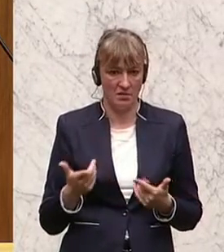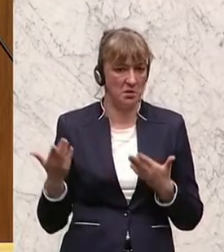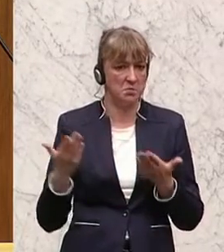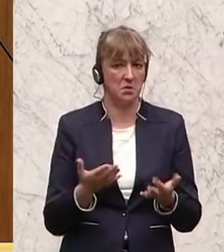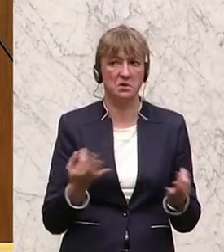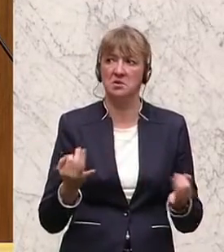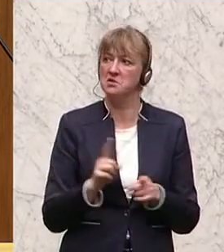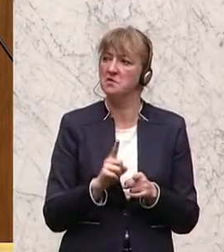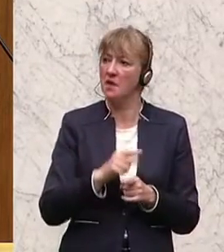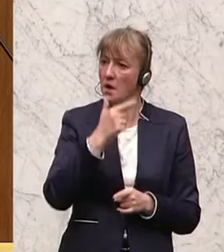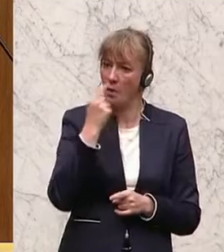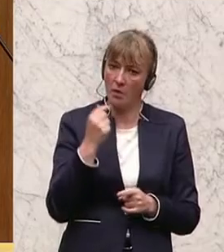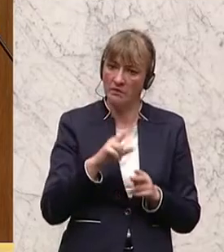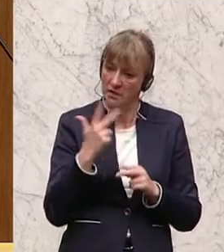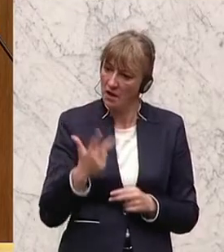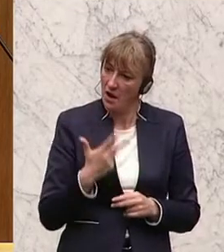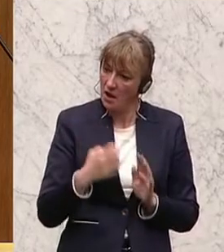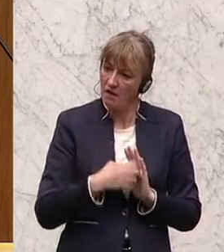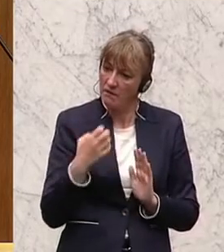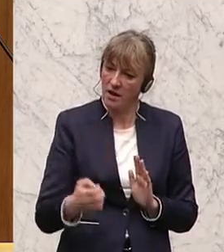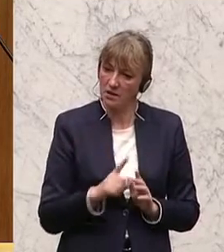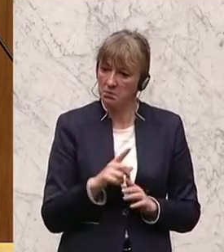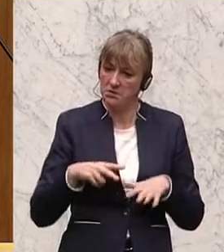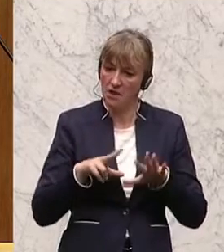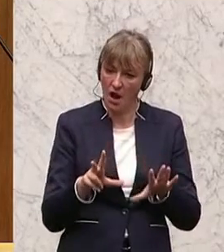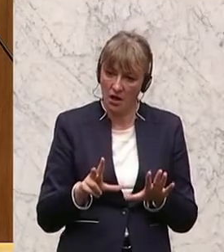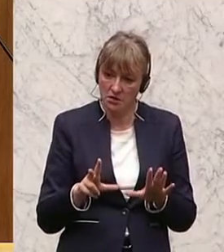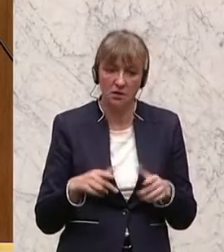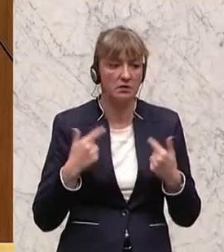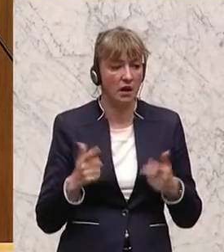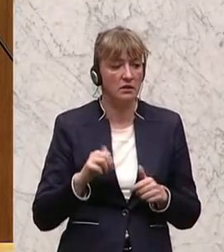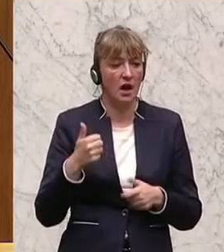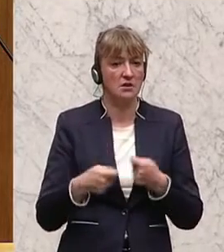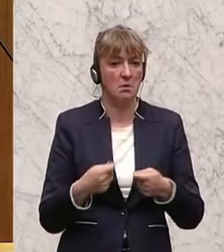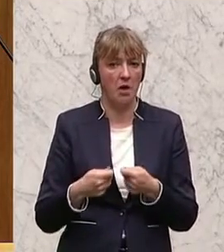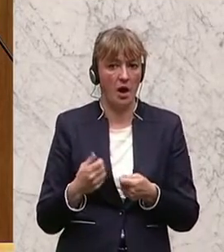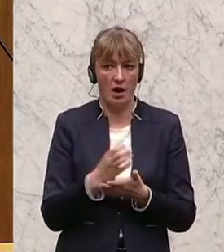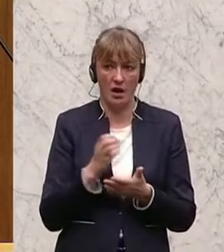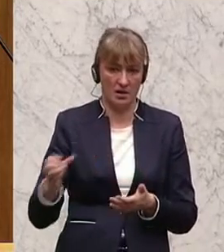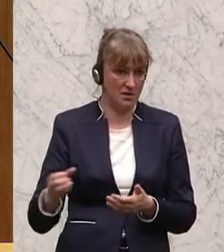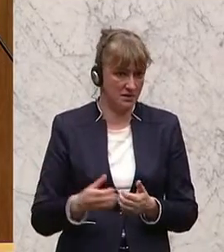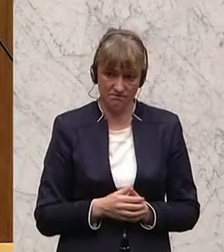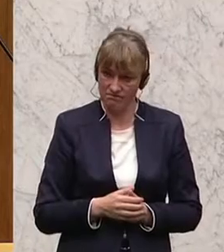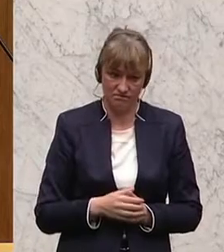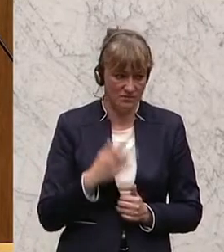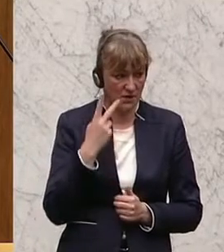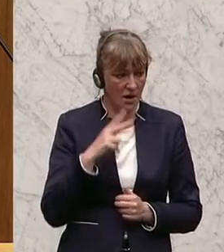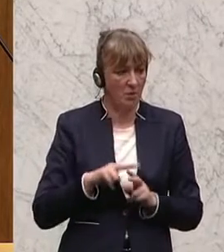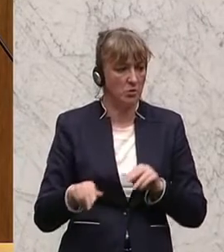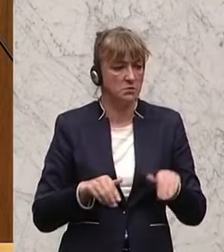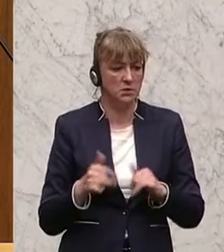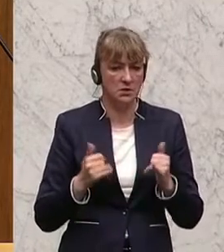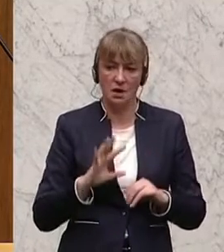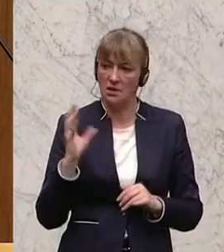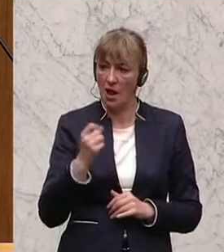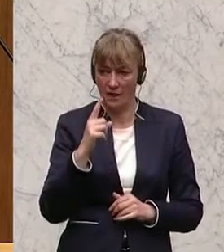die Leute dann, wenn man das Ganze 3 Jahre verlängert, bis zum 18. dann am ersten Arbeitsmarkt brauchbar sind. Und Herr Bundesminister, jetzt wissen